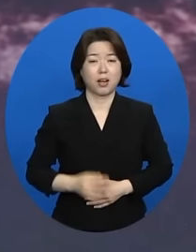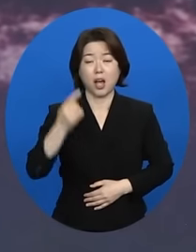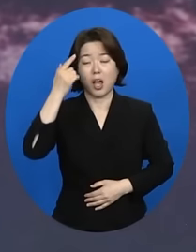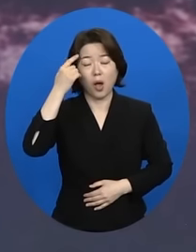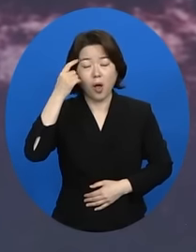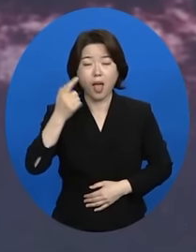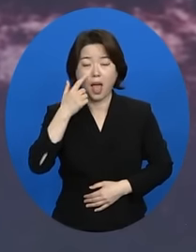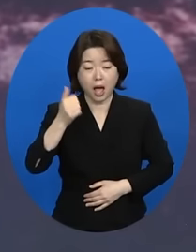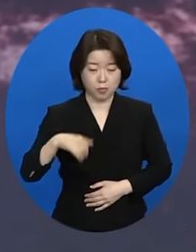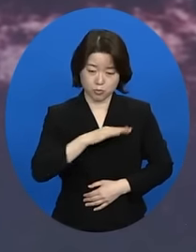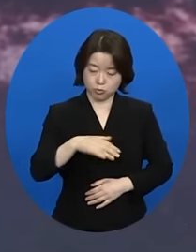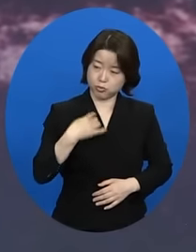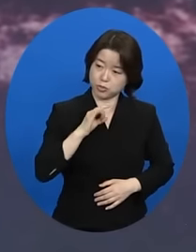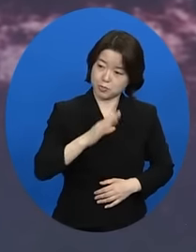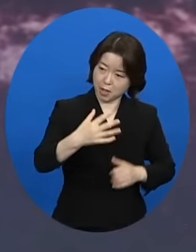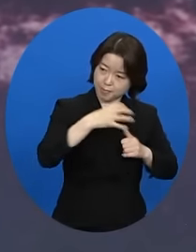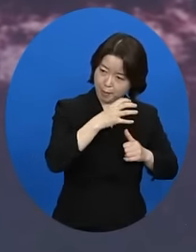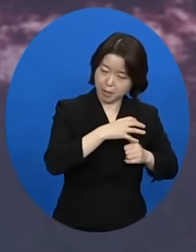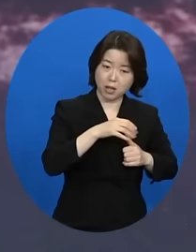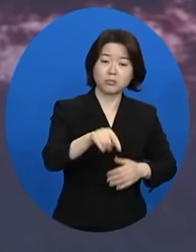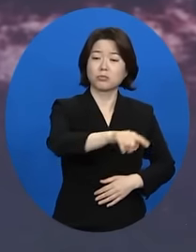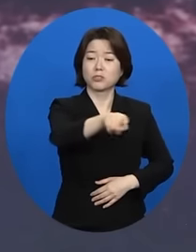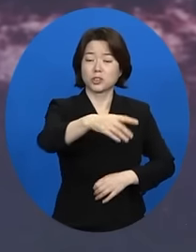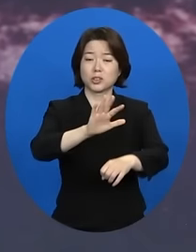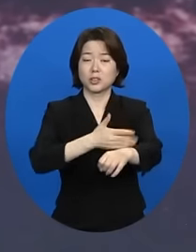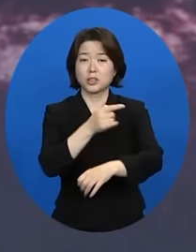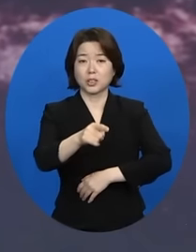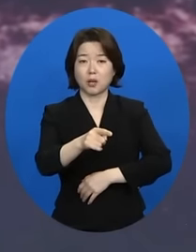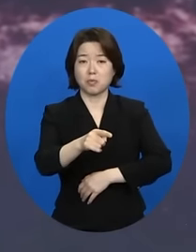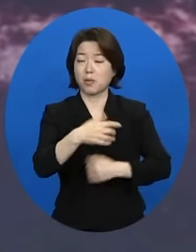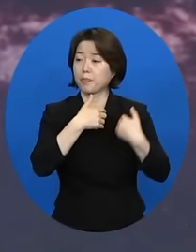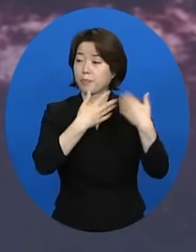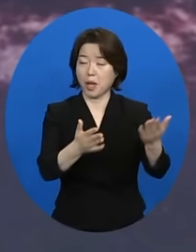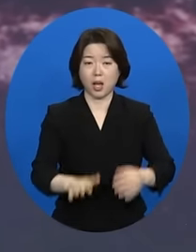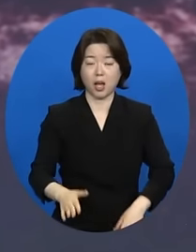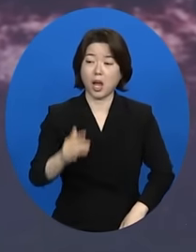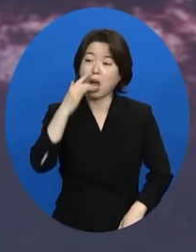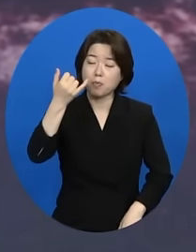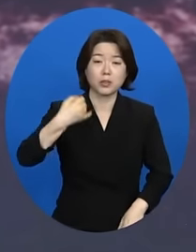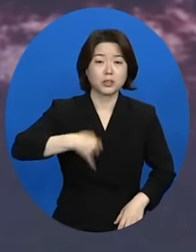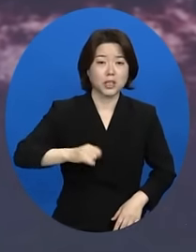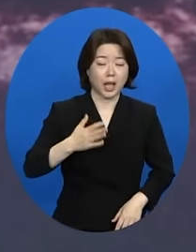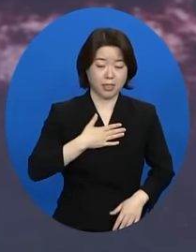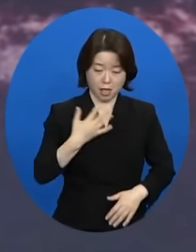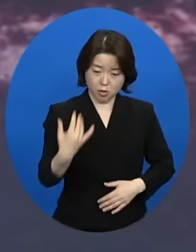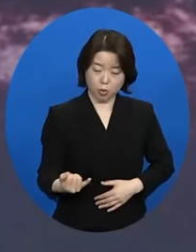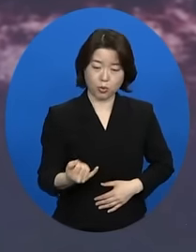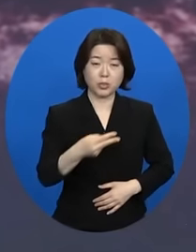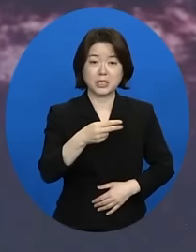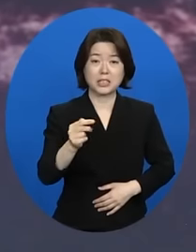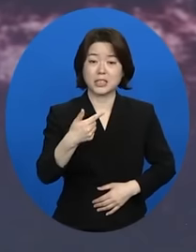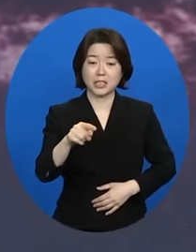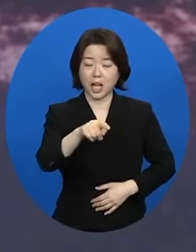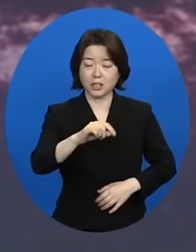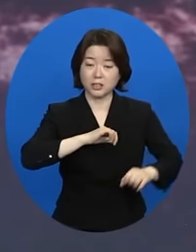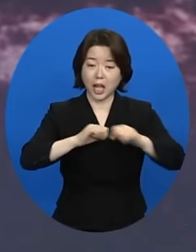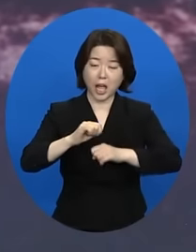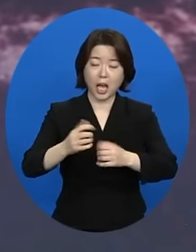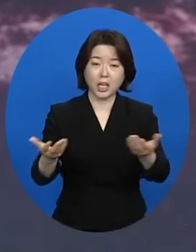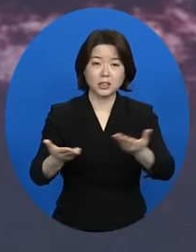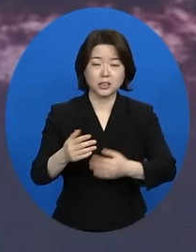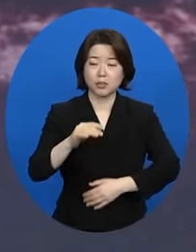아버지는 우리만 책망하시고 그들이 아버지의 딸 그리고 우리 여동생인 디나에게 한 것은